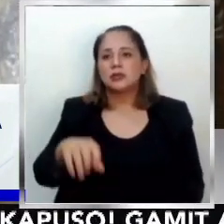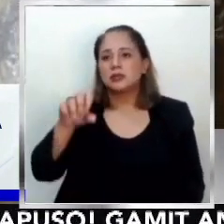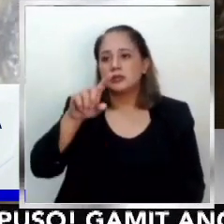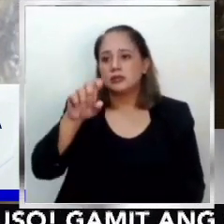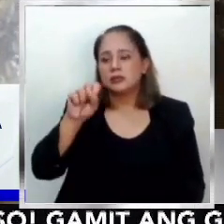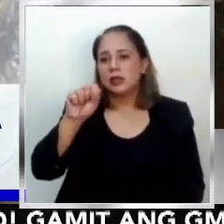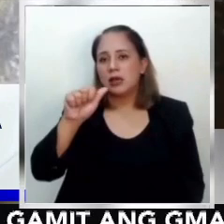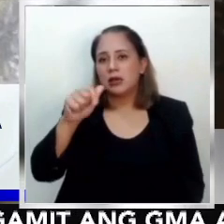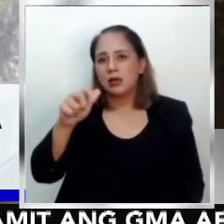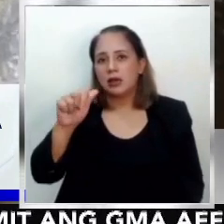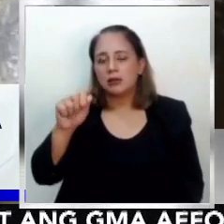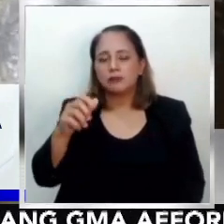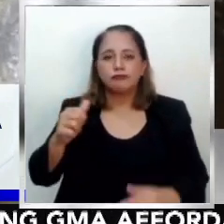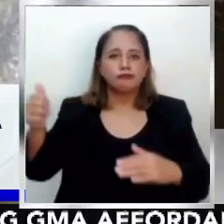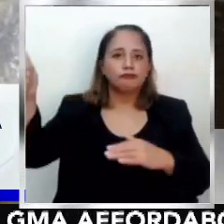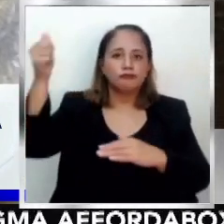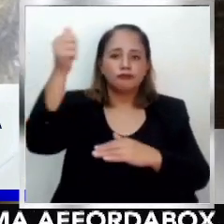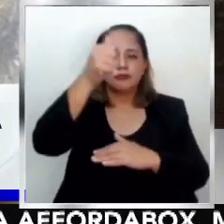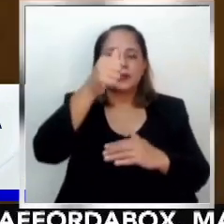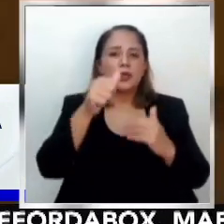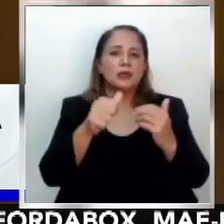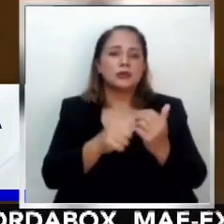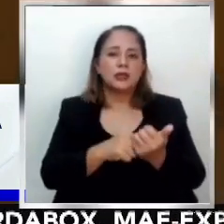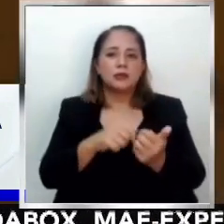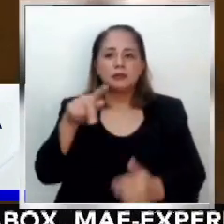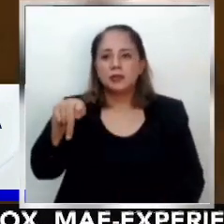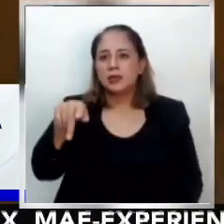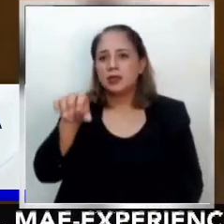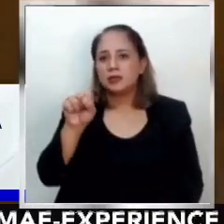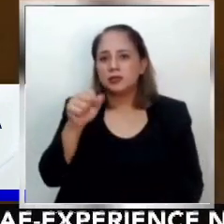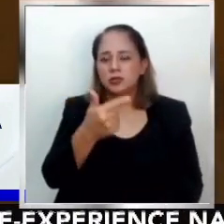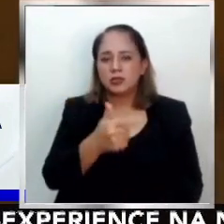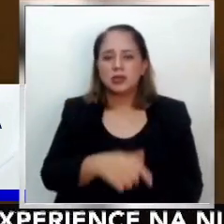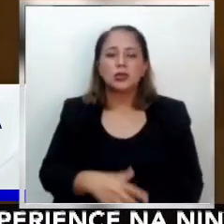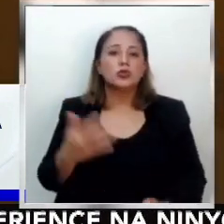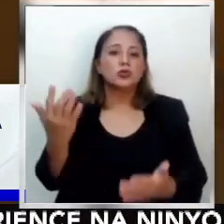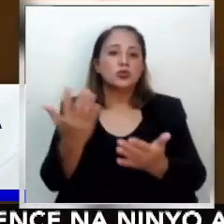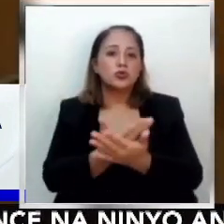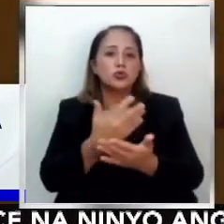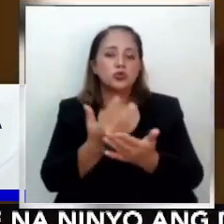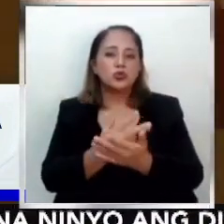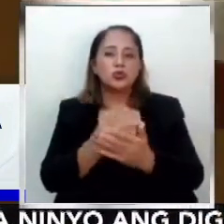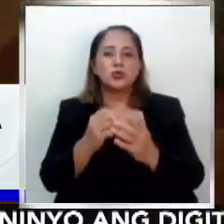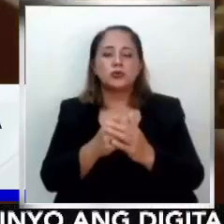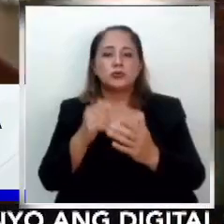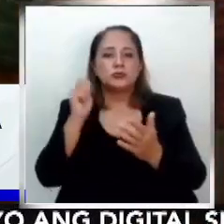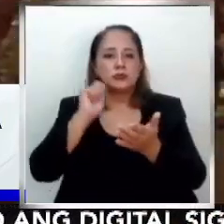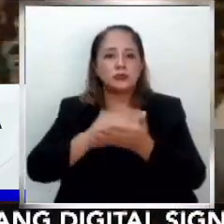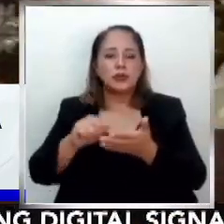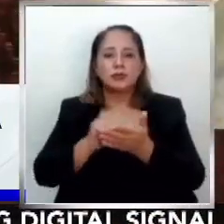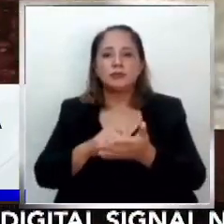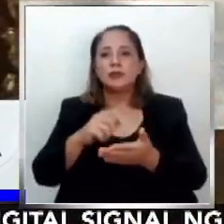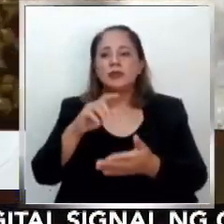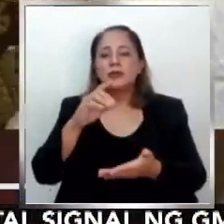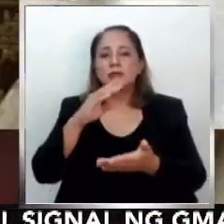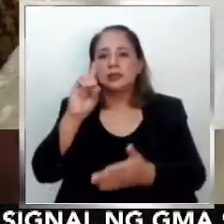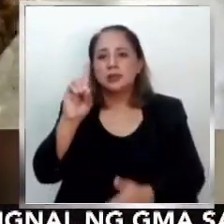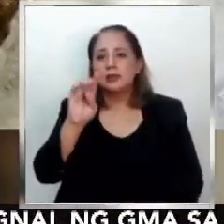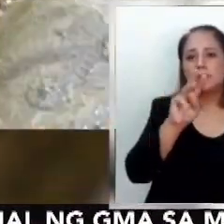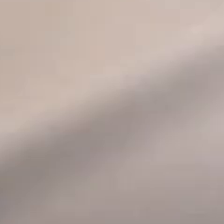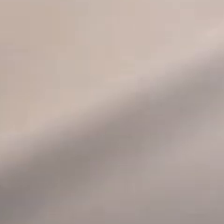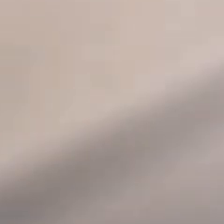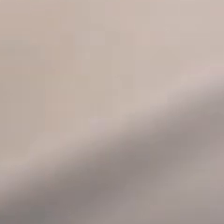and senior military assistant ng PSG, at bagong kalihim ng Department of Budget and Management na si Amina